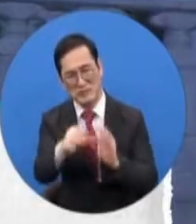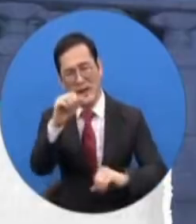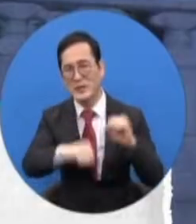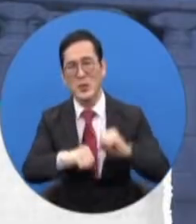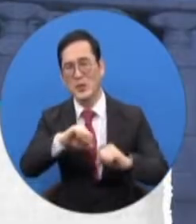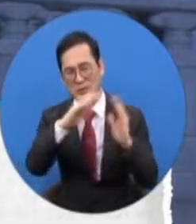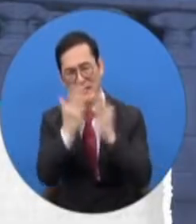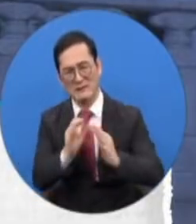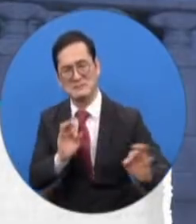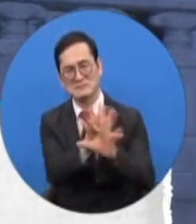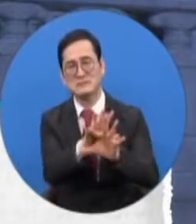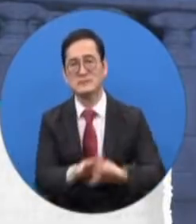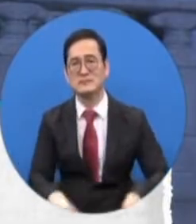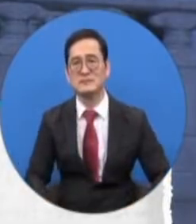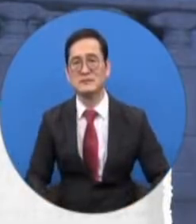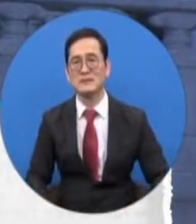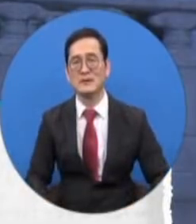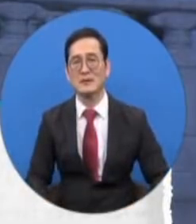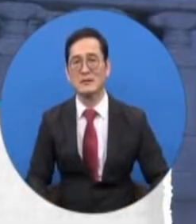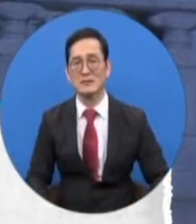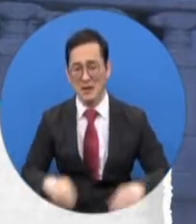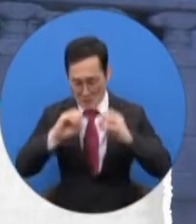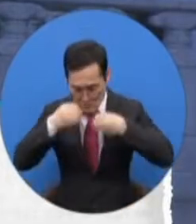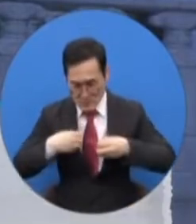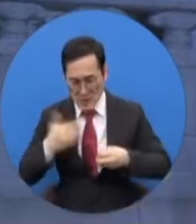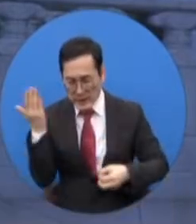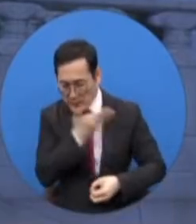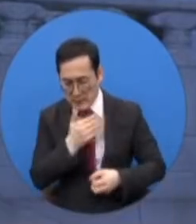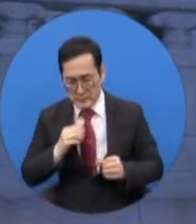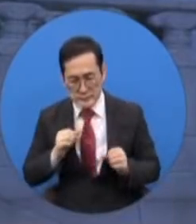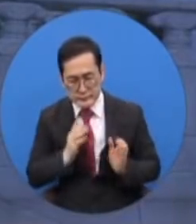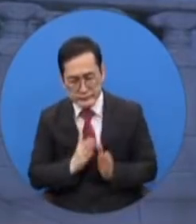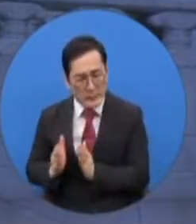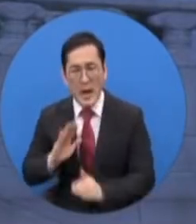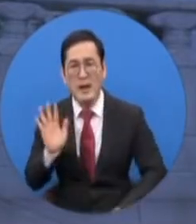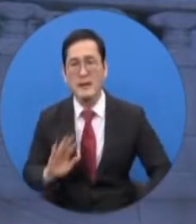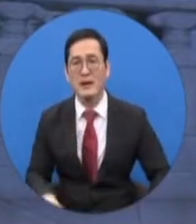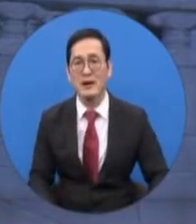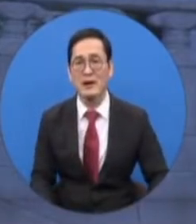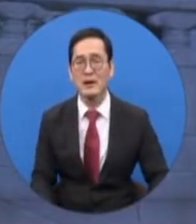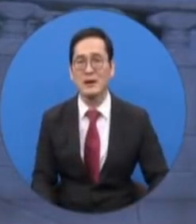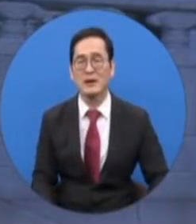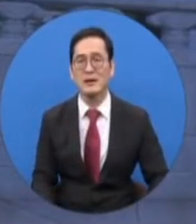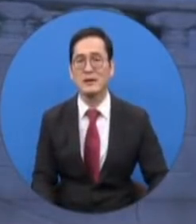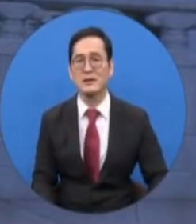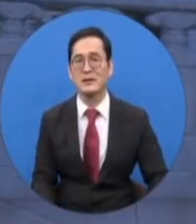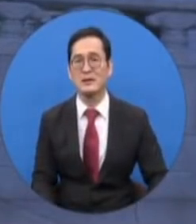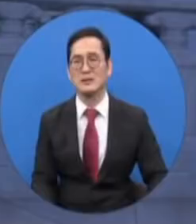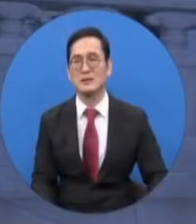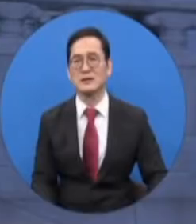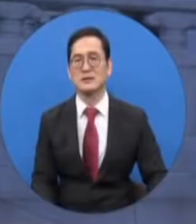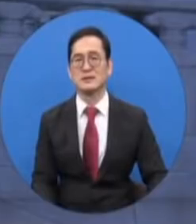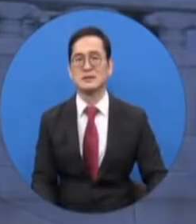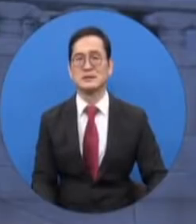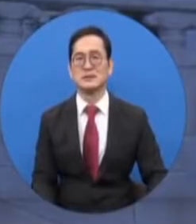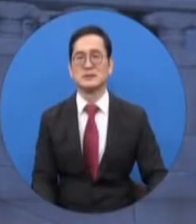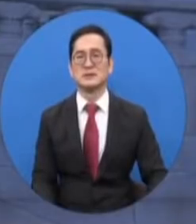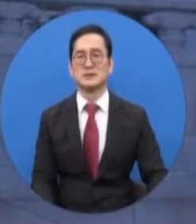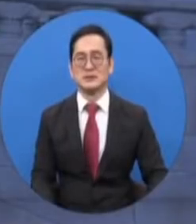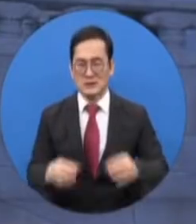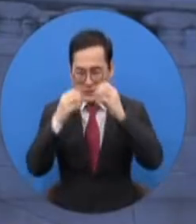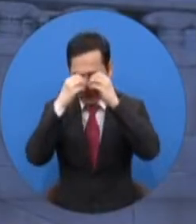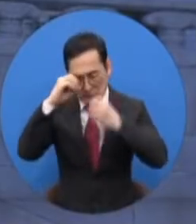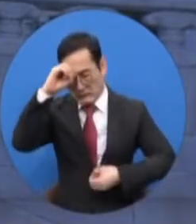돌직구 발언이었습니다. 워낙 강도 높은 비판을 했기 때문에 전윤기 의원의 어떤 네. 의견도 좀 들어봐야 될 것 같은데 적폐 중에 적폐다.